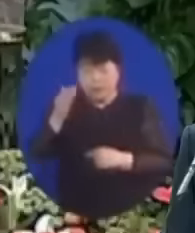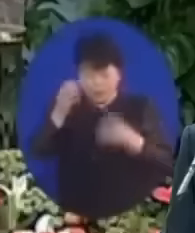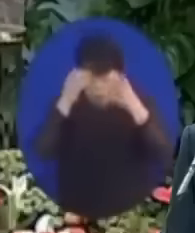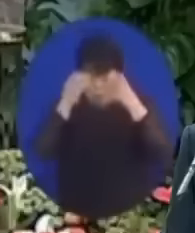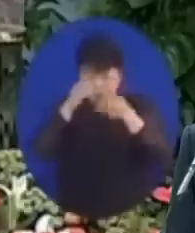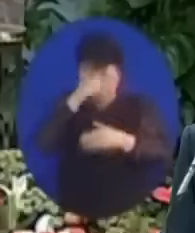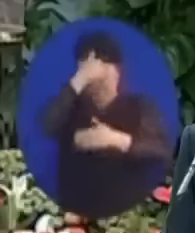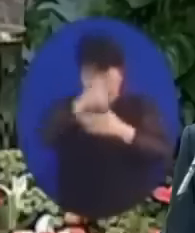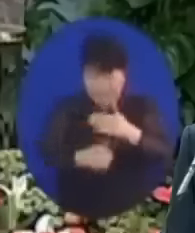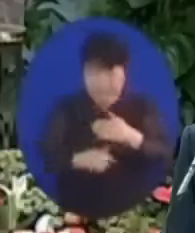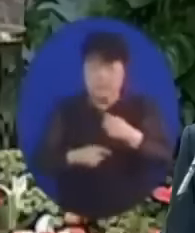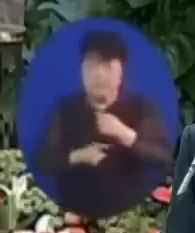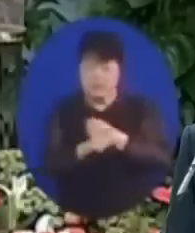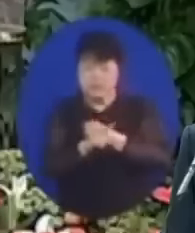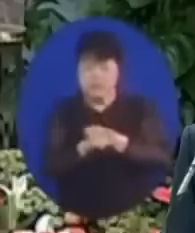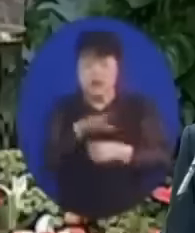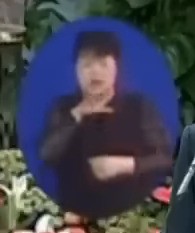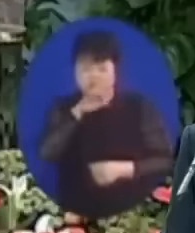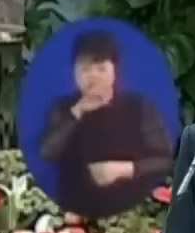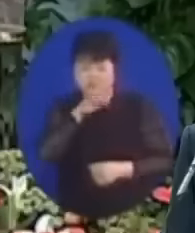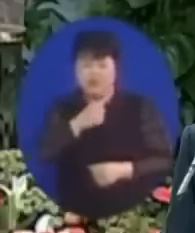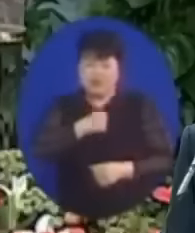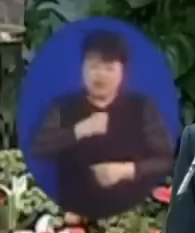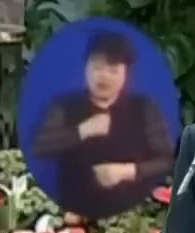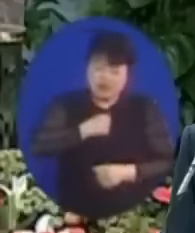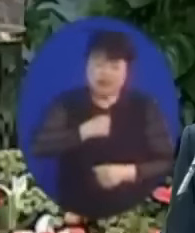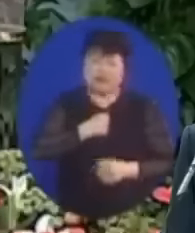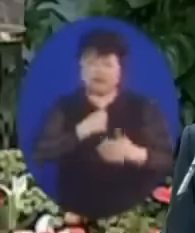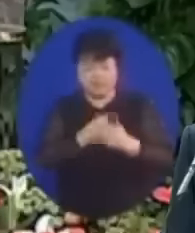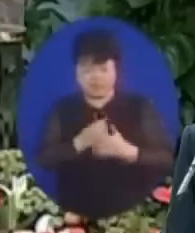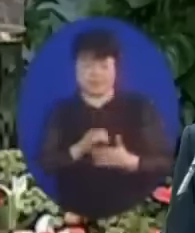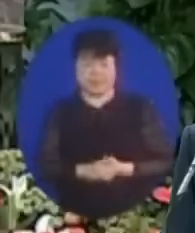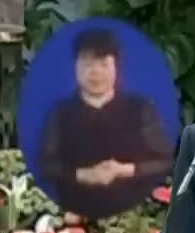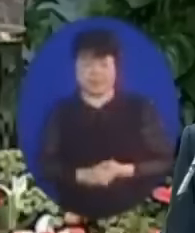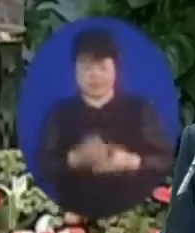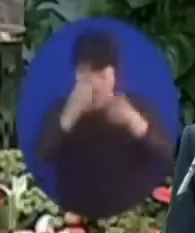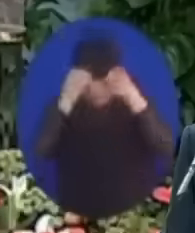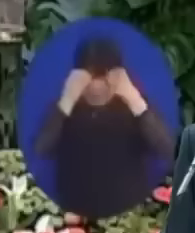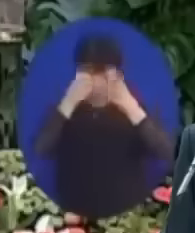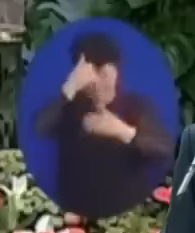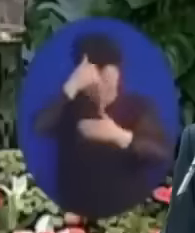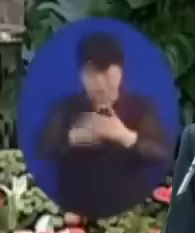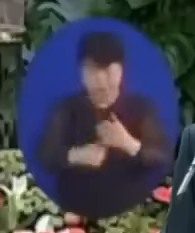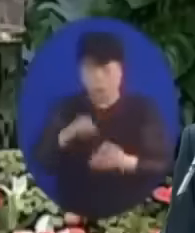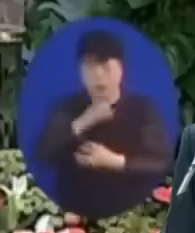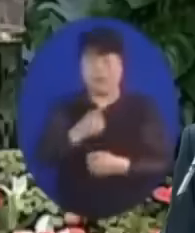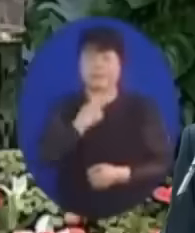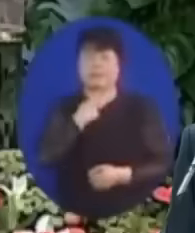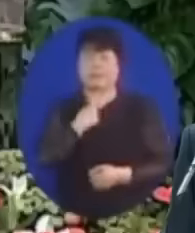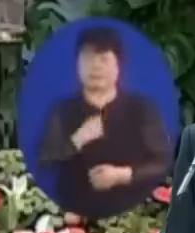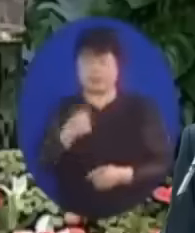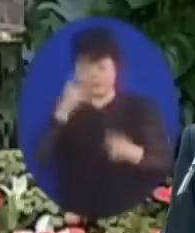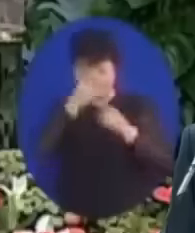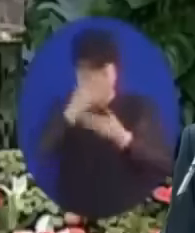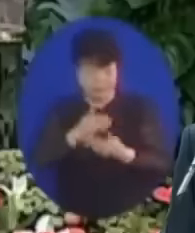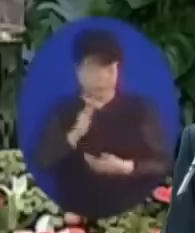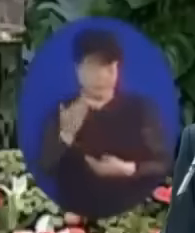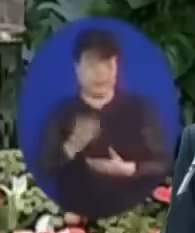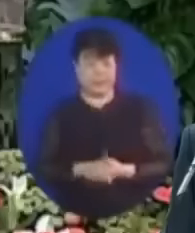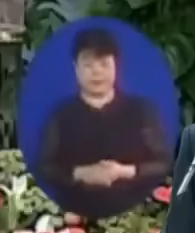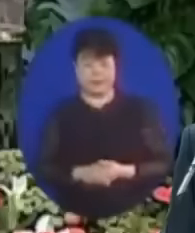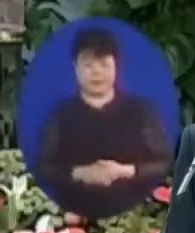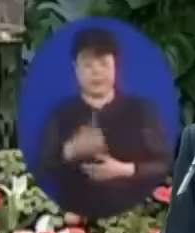고통 속에 떨어지는 것은 원망과 불평과 탄식을 하기 때문에 고난의 환란의 상처를 입게 되는